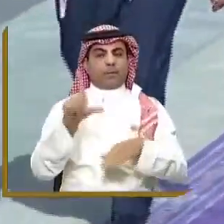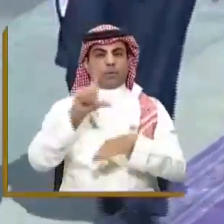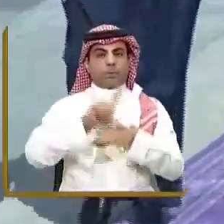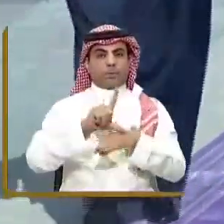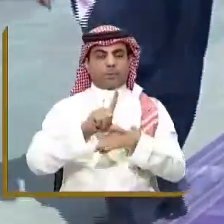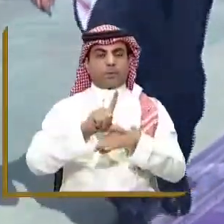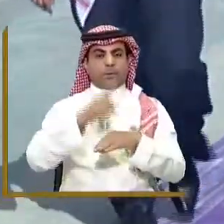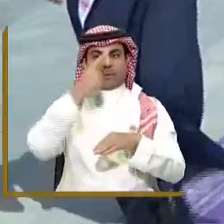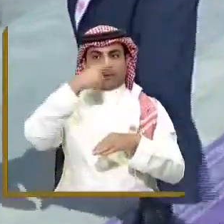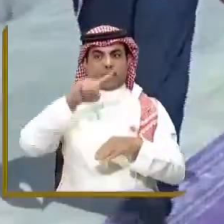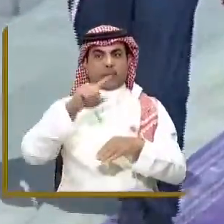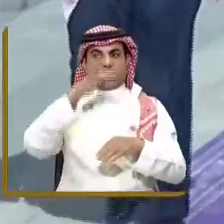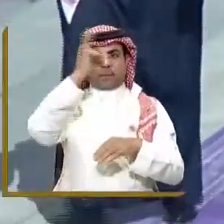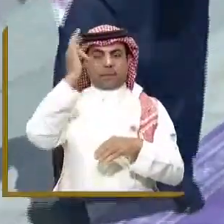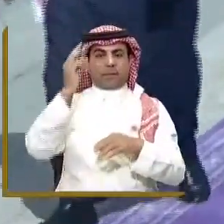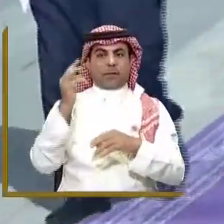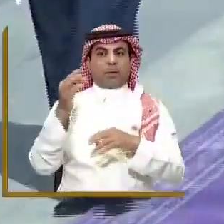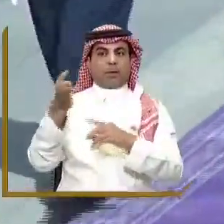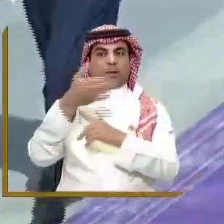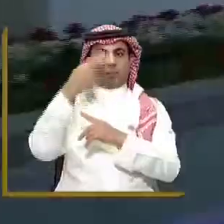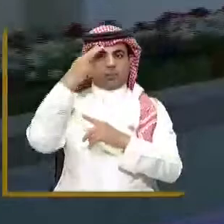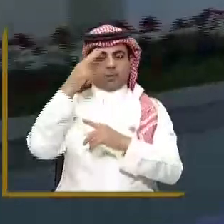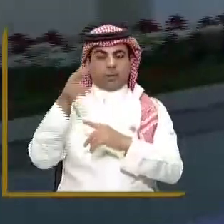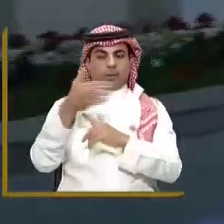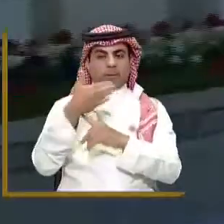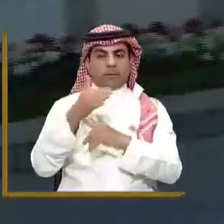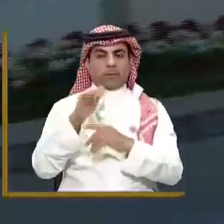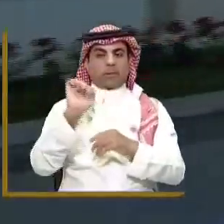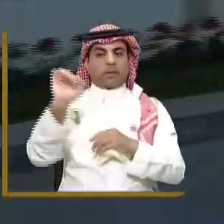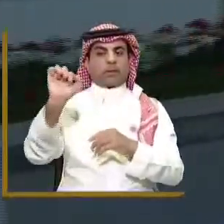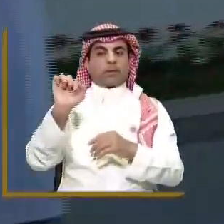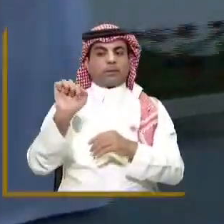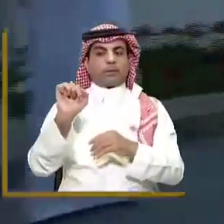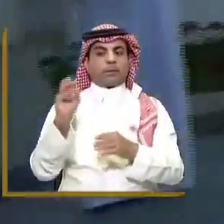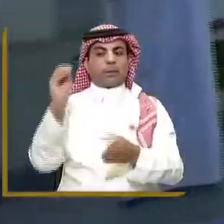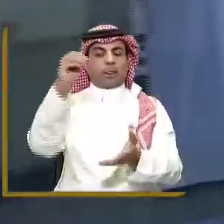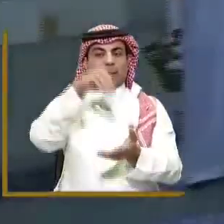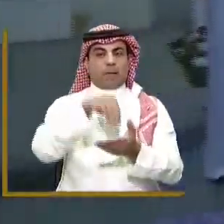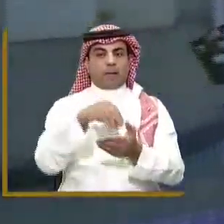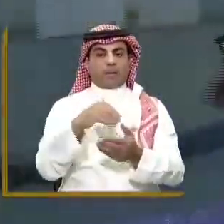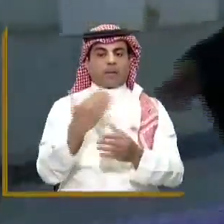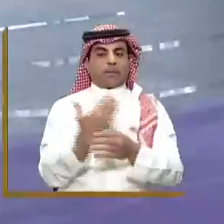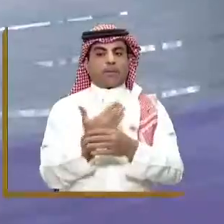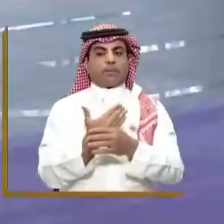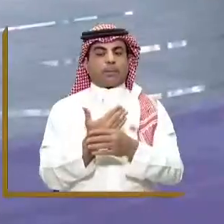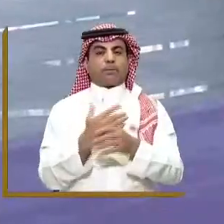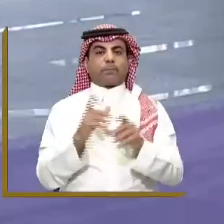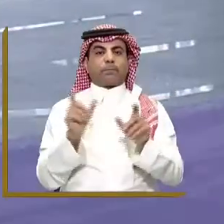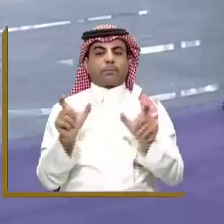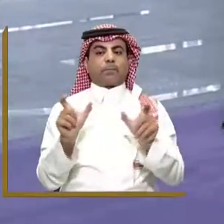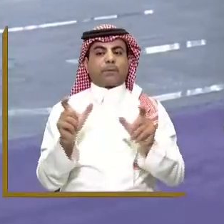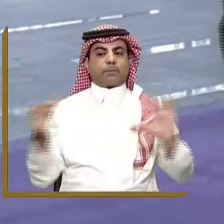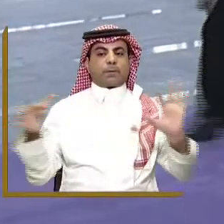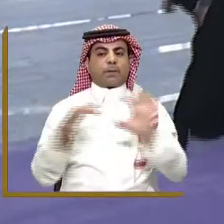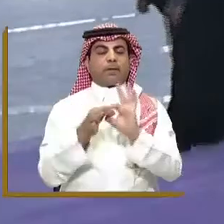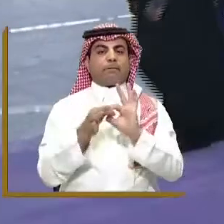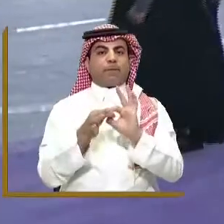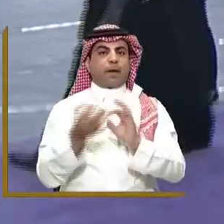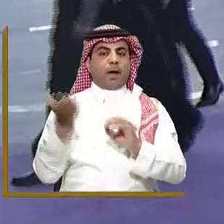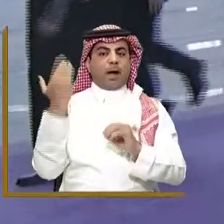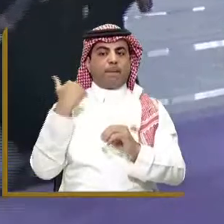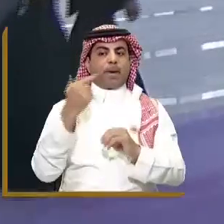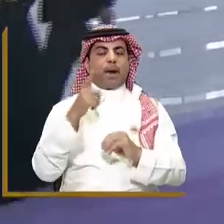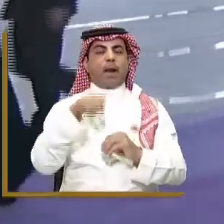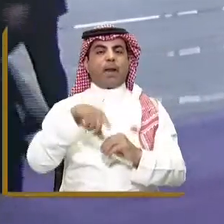بحماية أعضاء بعثة المملكة العربية السعودية لدى مملكة تايلاند بما يتوافق مع اتفاقية فيينا